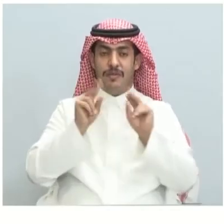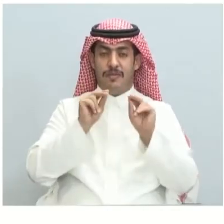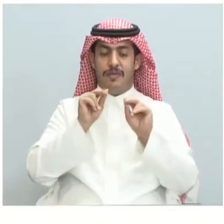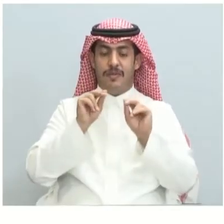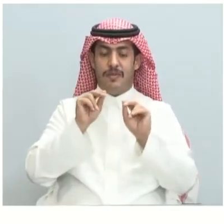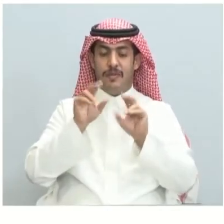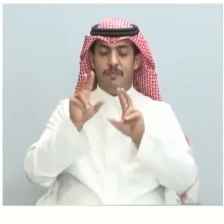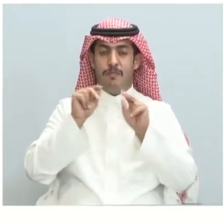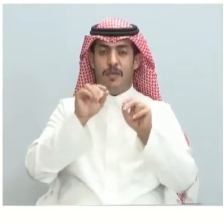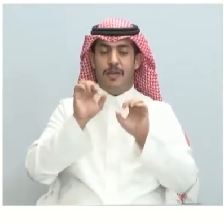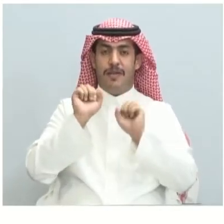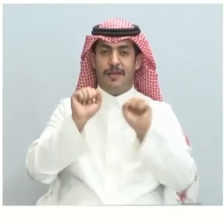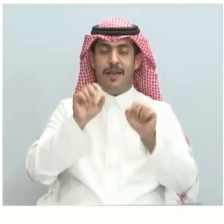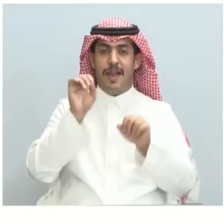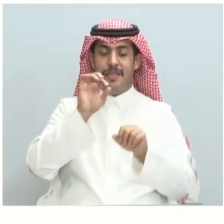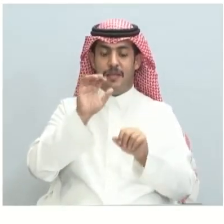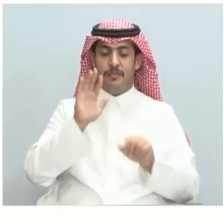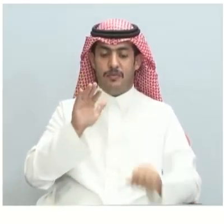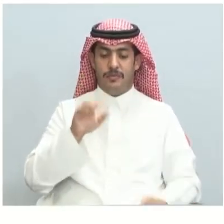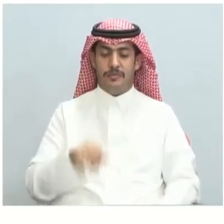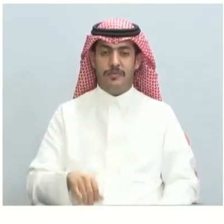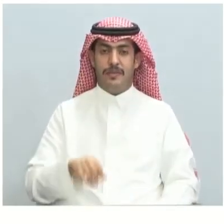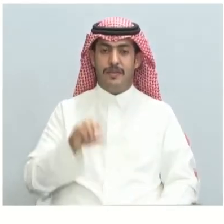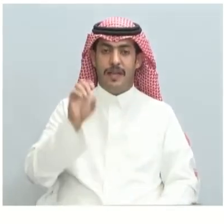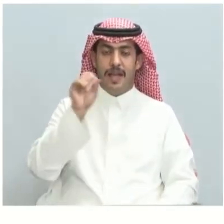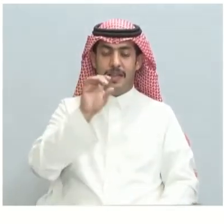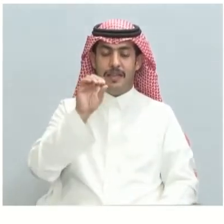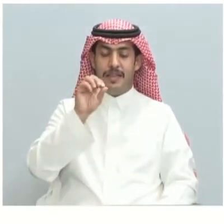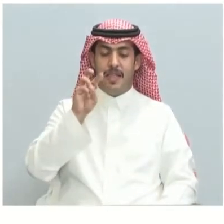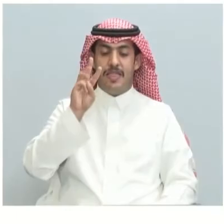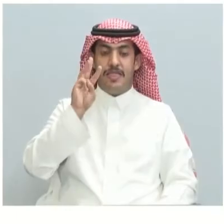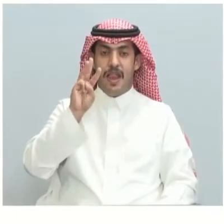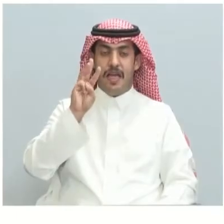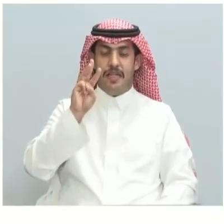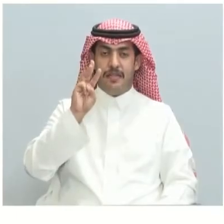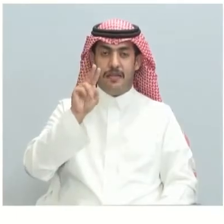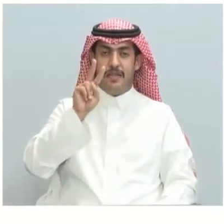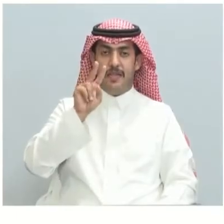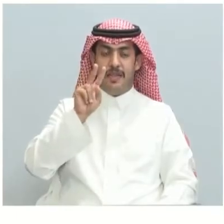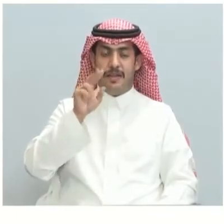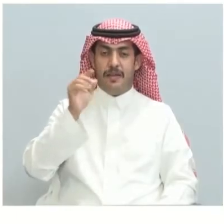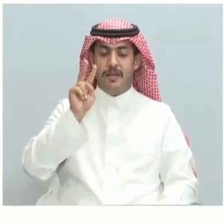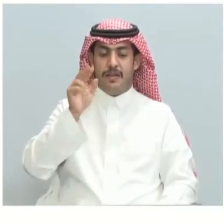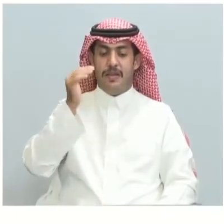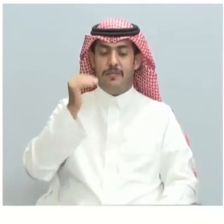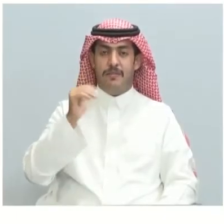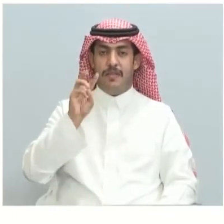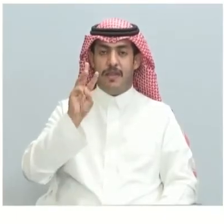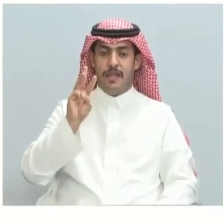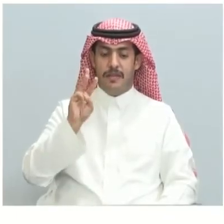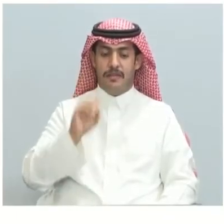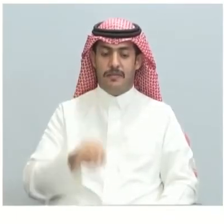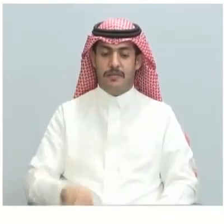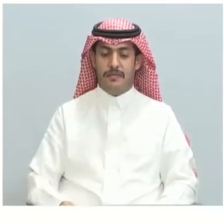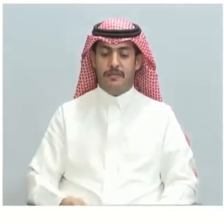عفوا يمثل كلا من الاعداد الاتيه عدد الثلاث في اثنين اثنين على